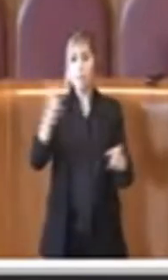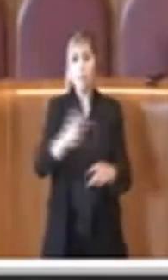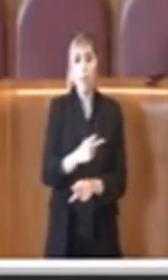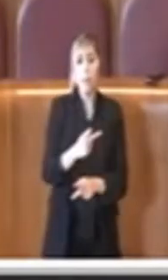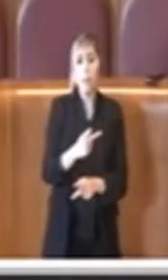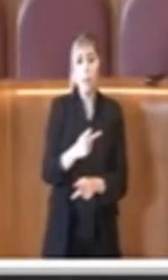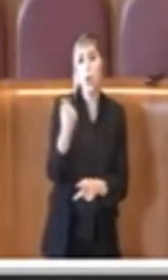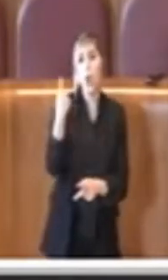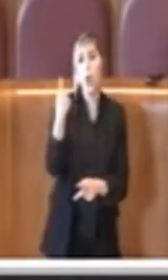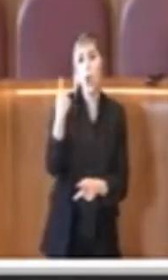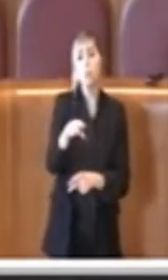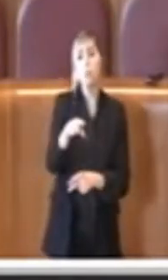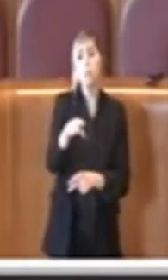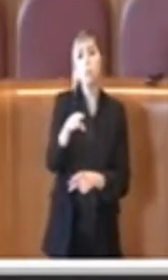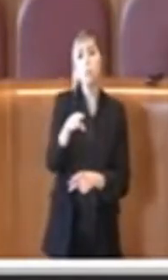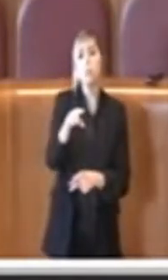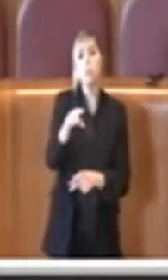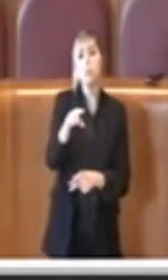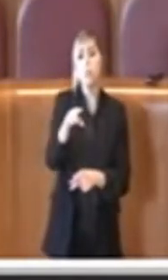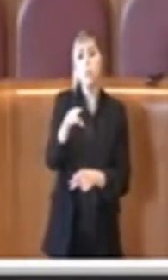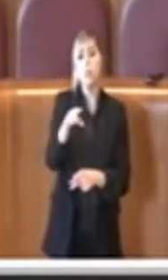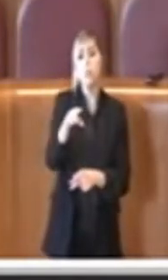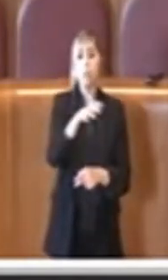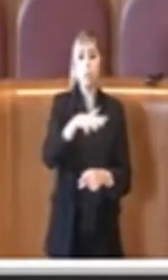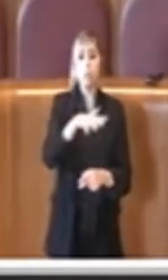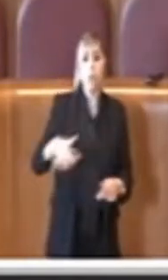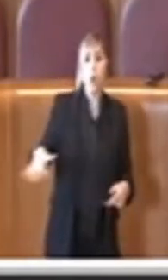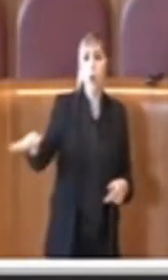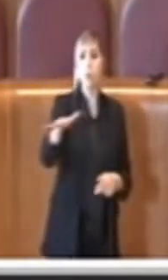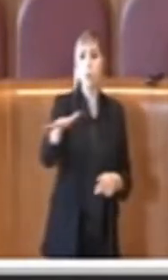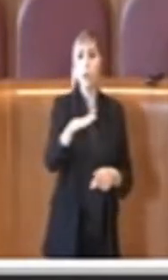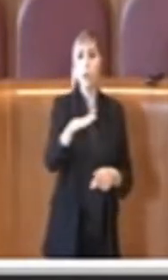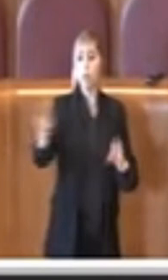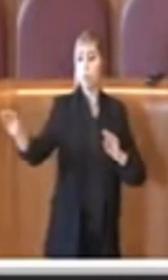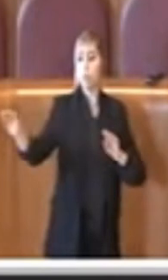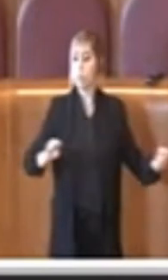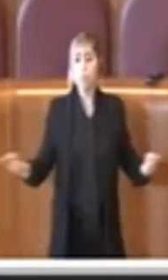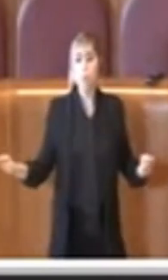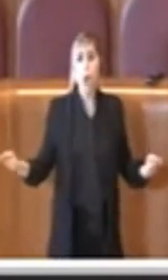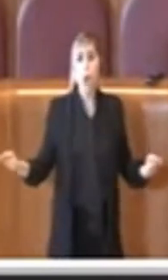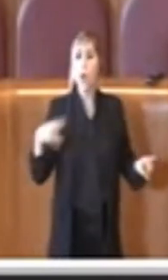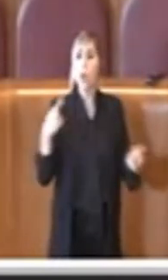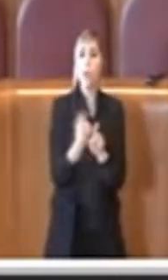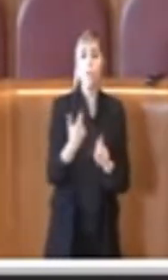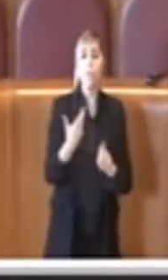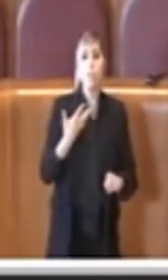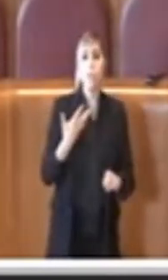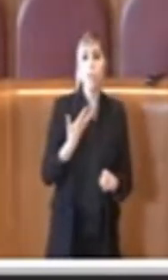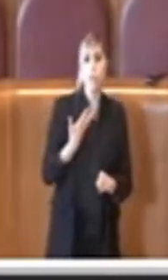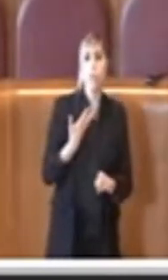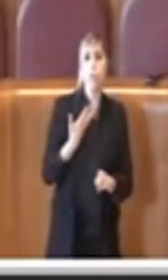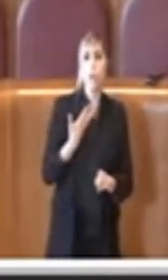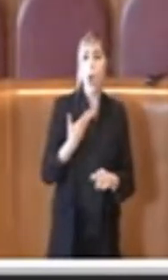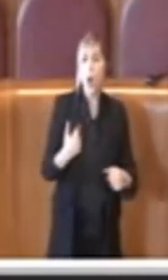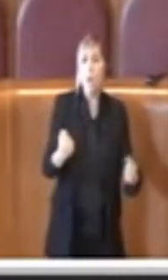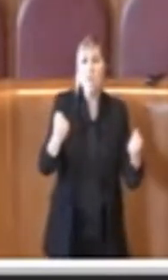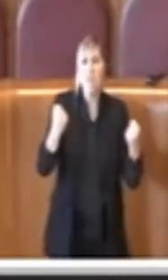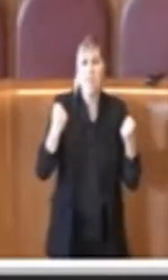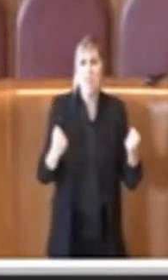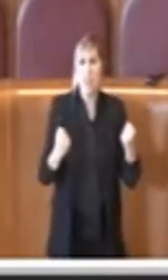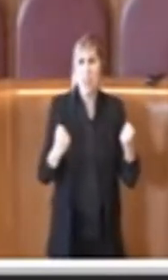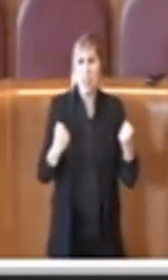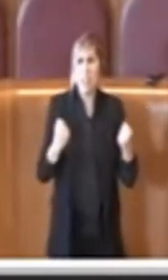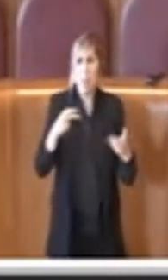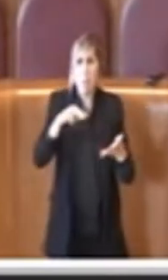questo questo sito se va collocato in un posto dove c'è un forte problema di